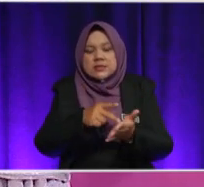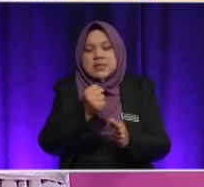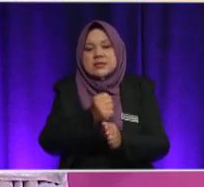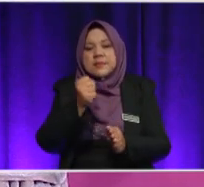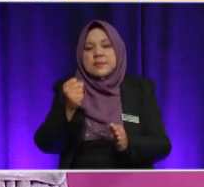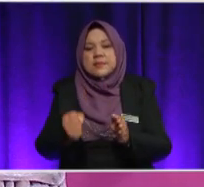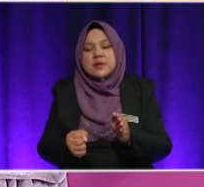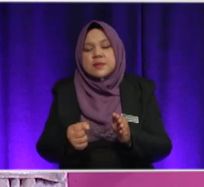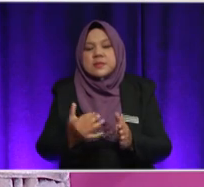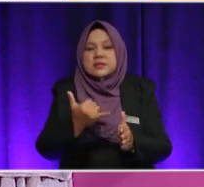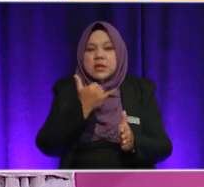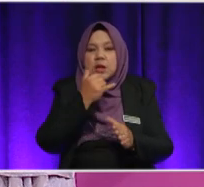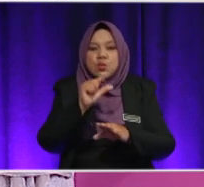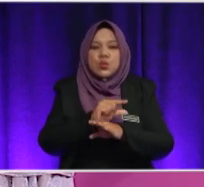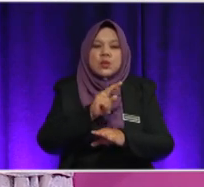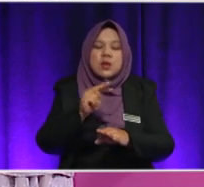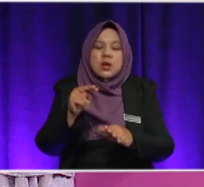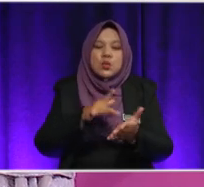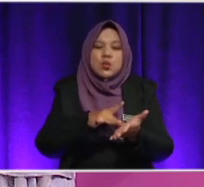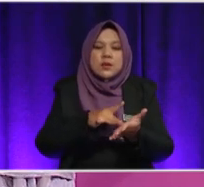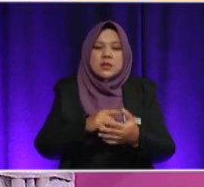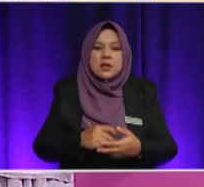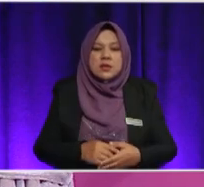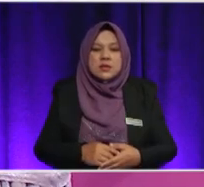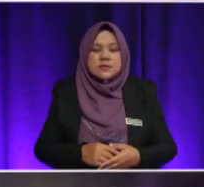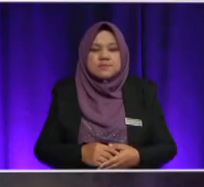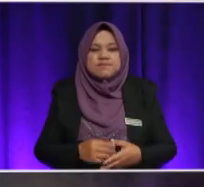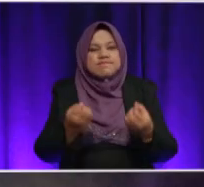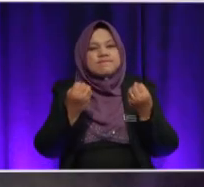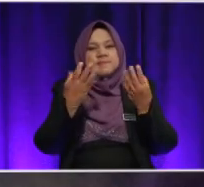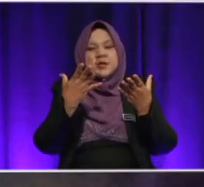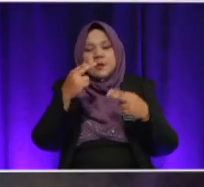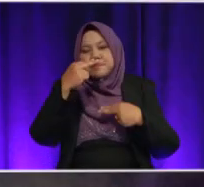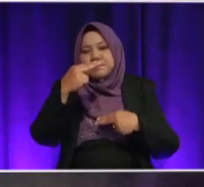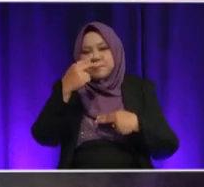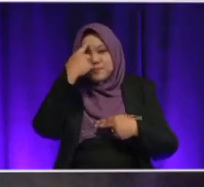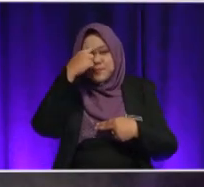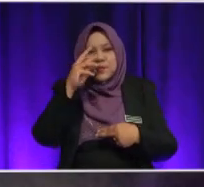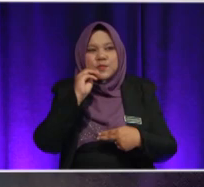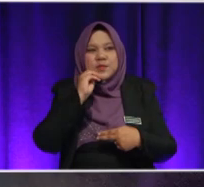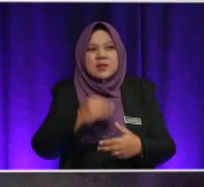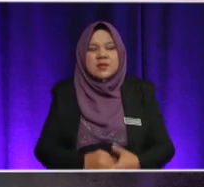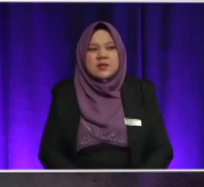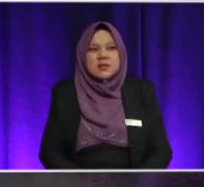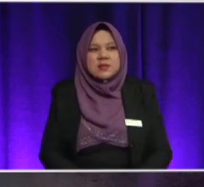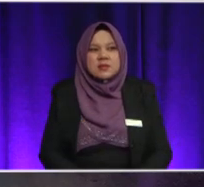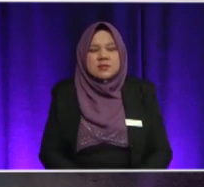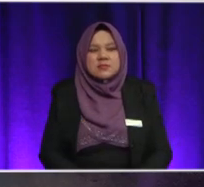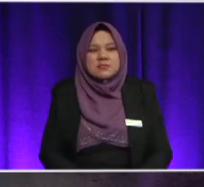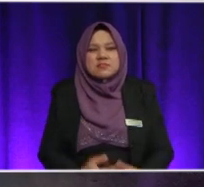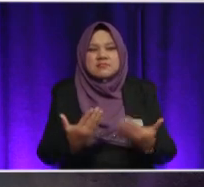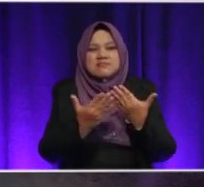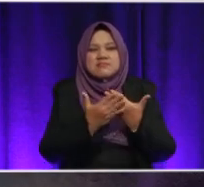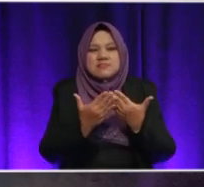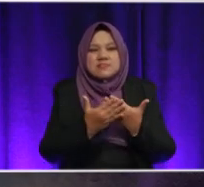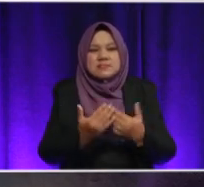penyalahgunaan obat-ubah Oke Soalnya ini senang sangat kan tapi